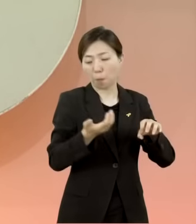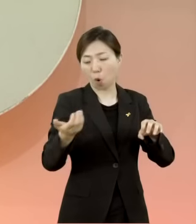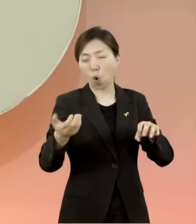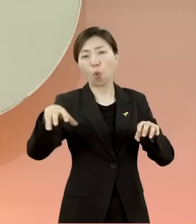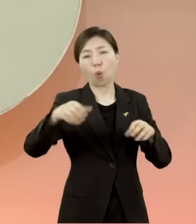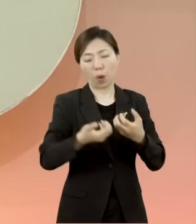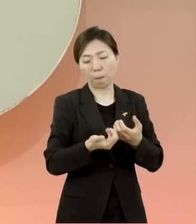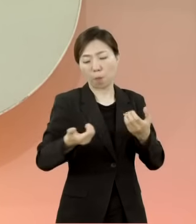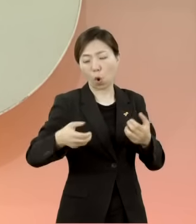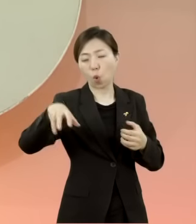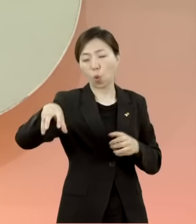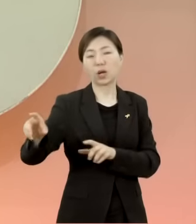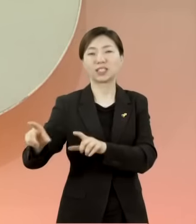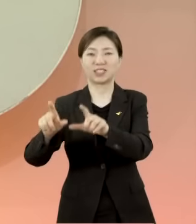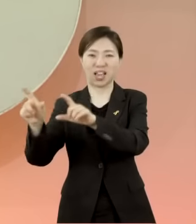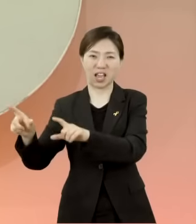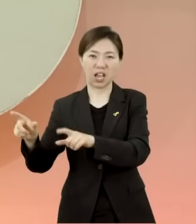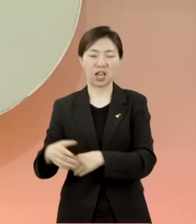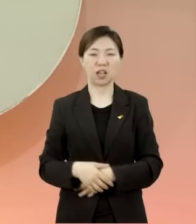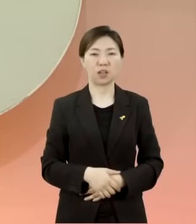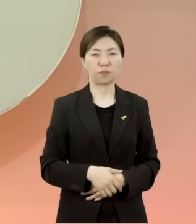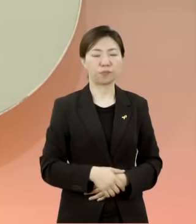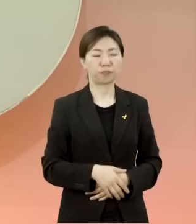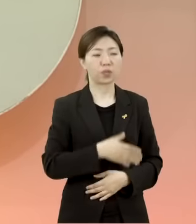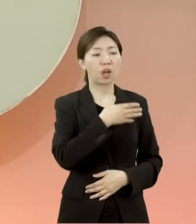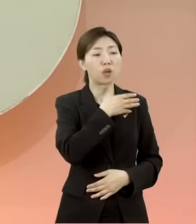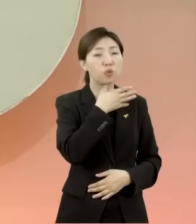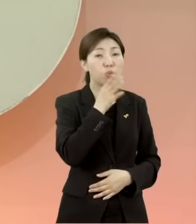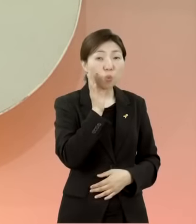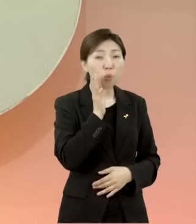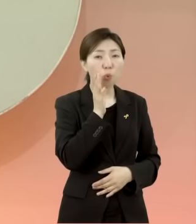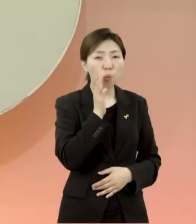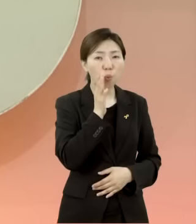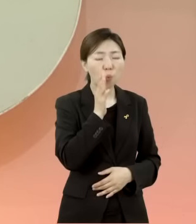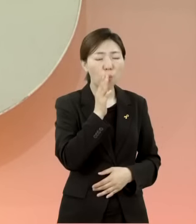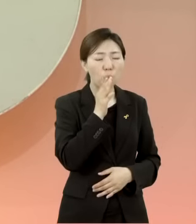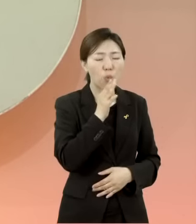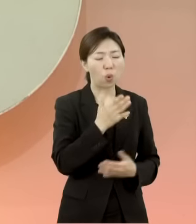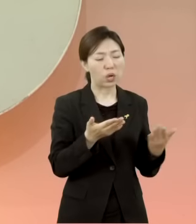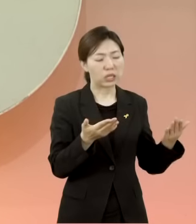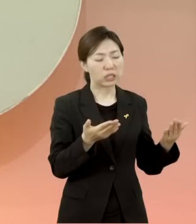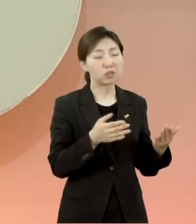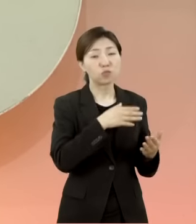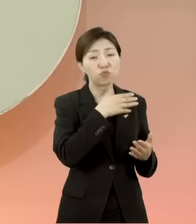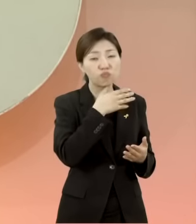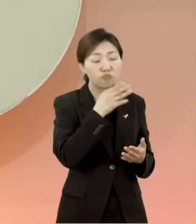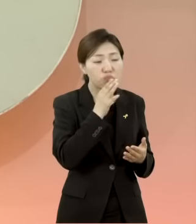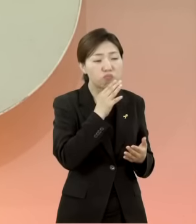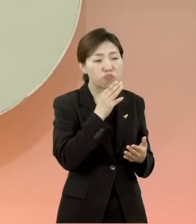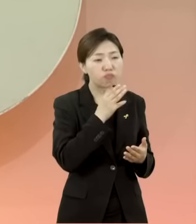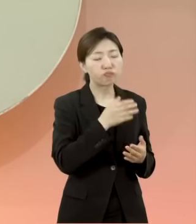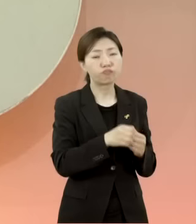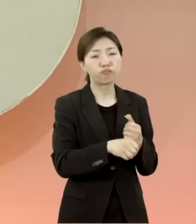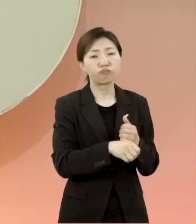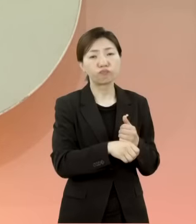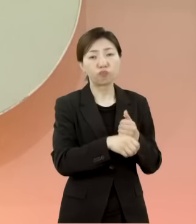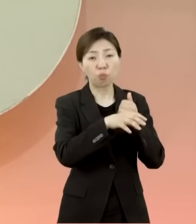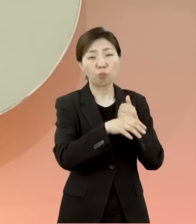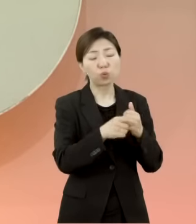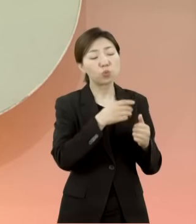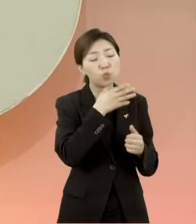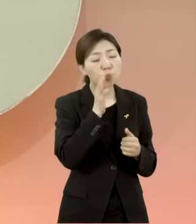머무르고 계셨고 뭐 연세드신 공양주보살 님께서도 뭐 어디 뭐 당신 방에서 쉬고 계시거나 뭐